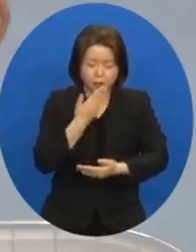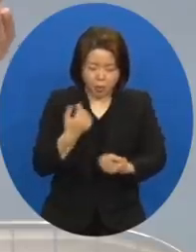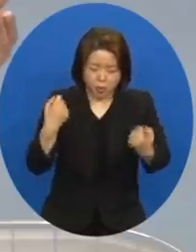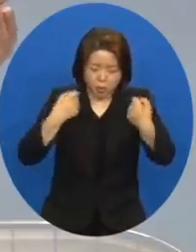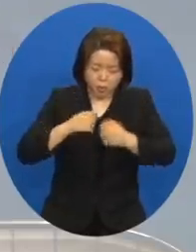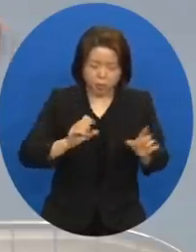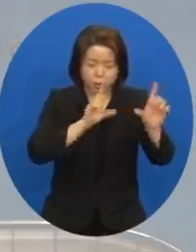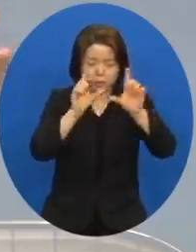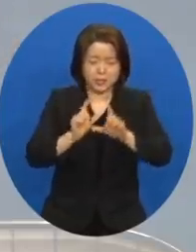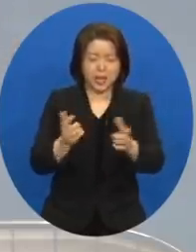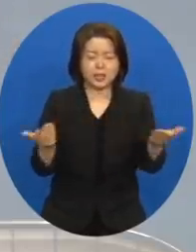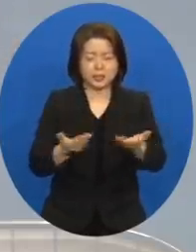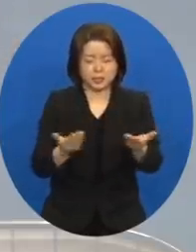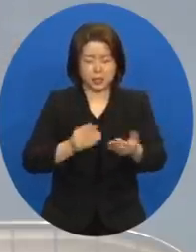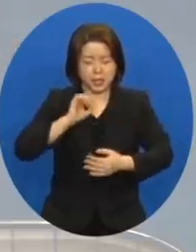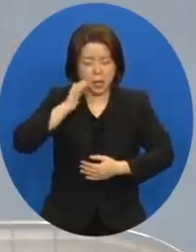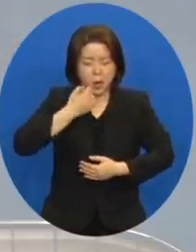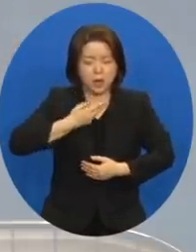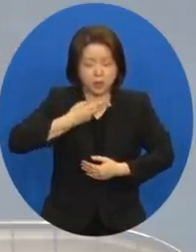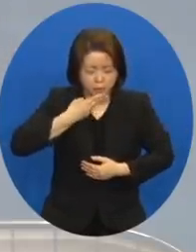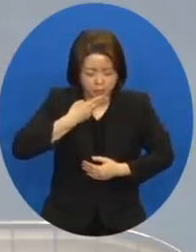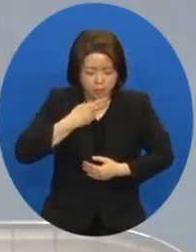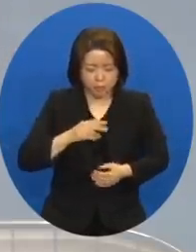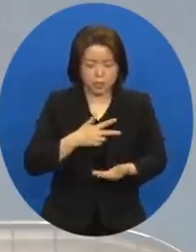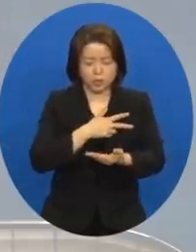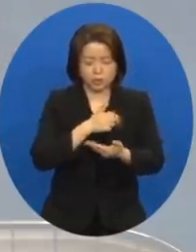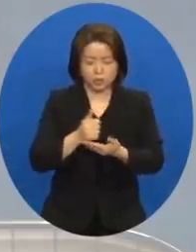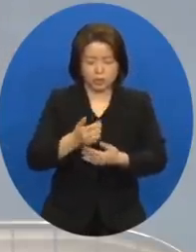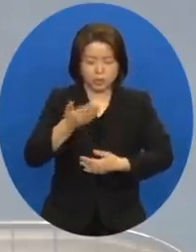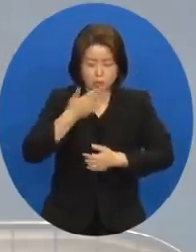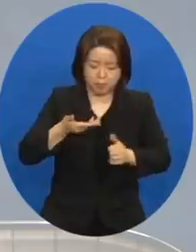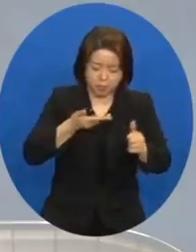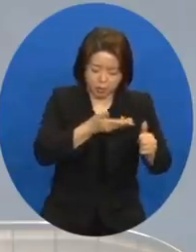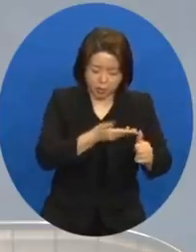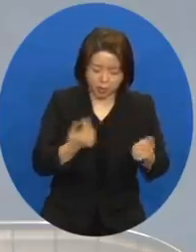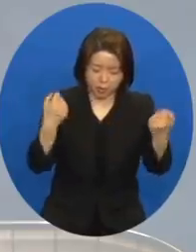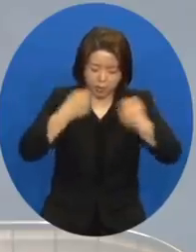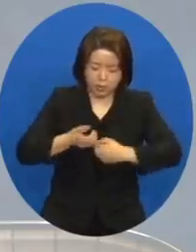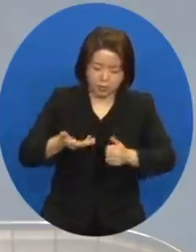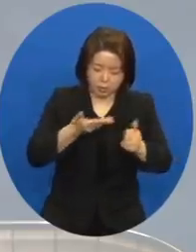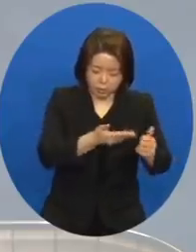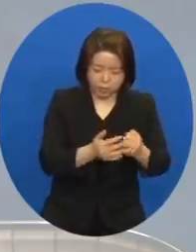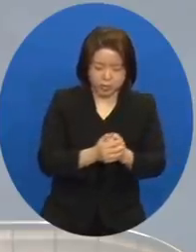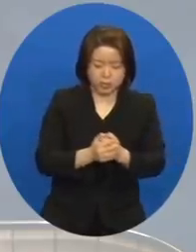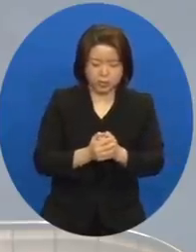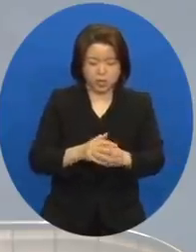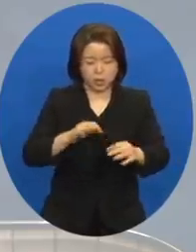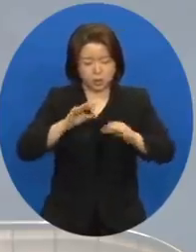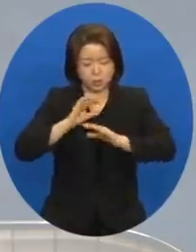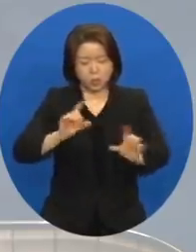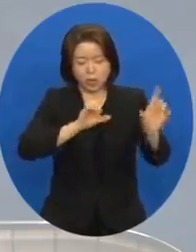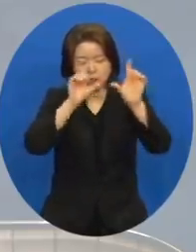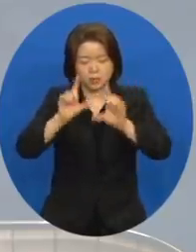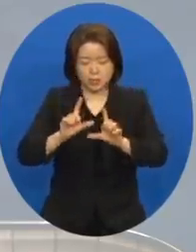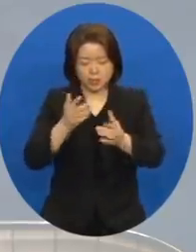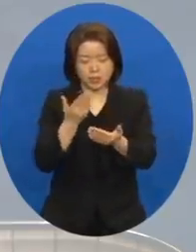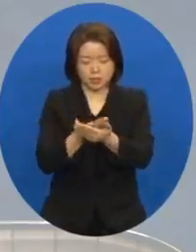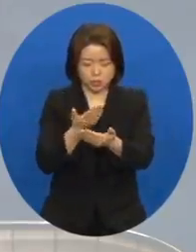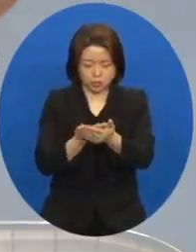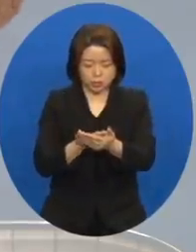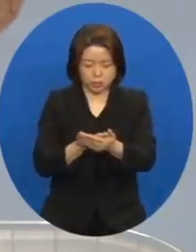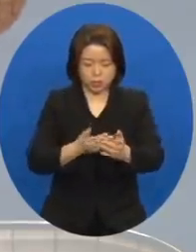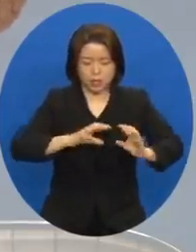일의 어려움 없도록 우리 주님이 먹이고 잎이 시는 또 나은 삶을 살아가게 하소서